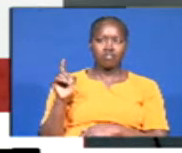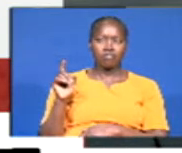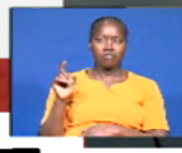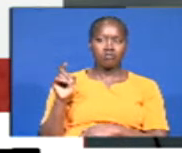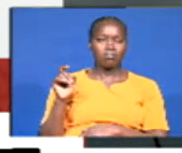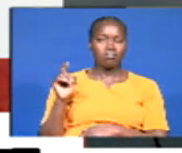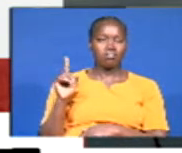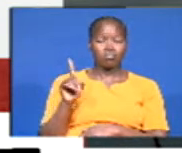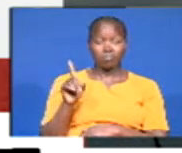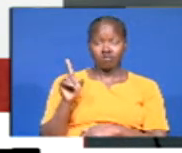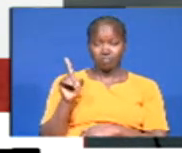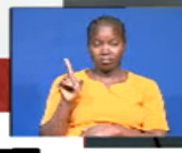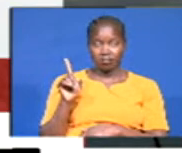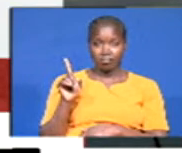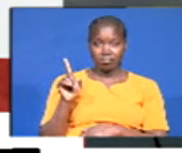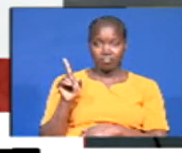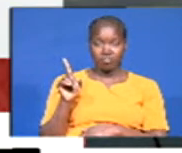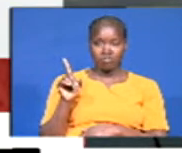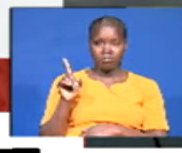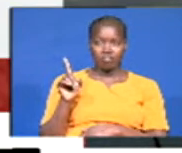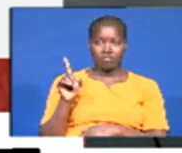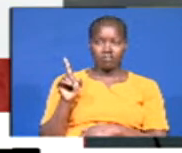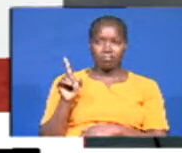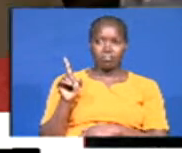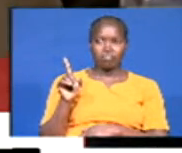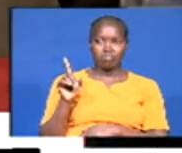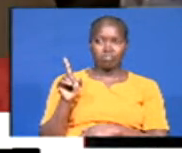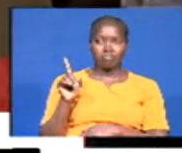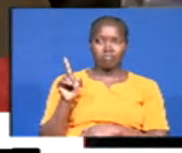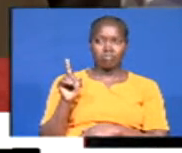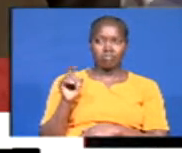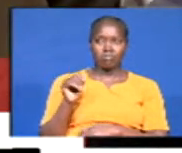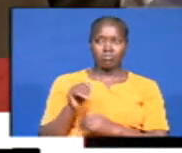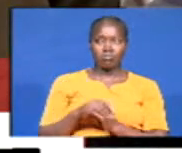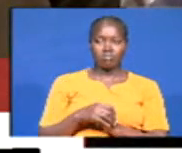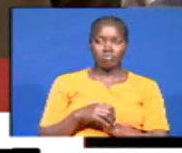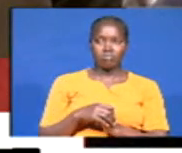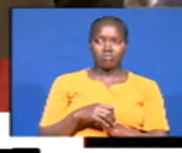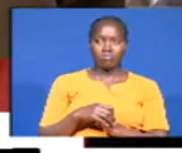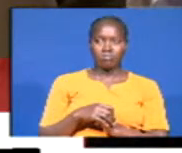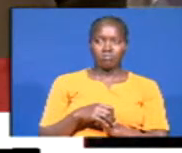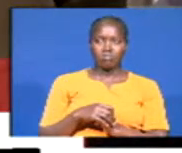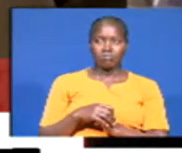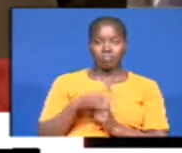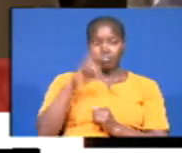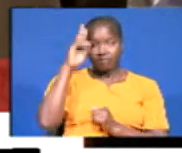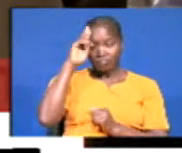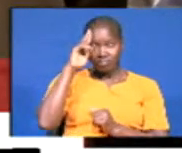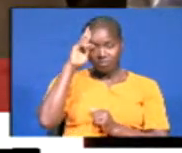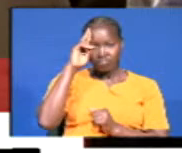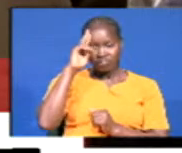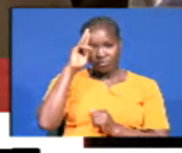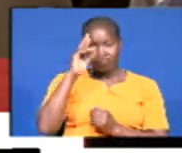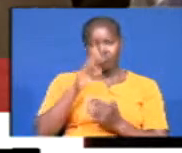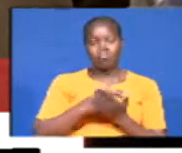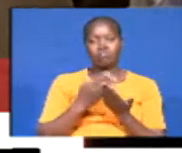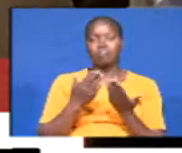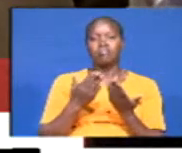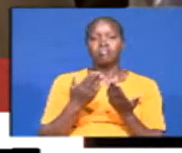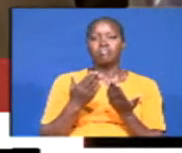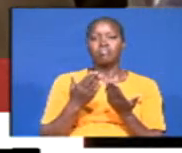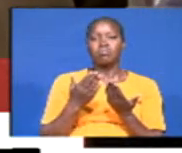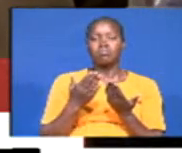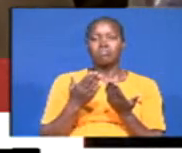Nzoia, Bungoma, Turkana, Nyandarua na Nyeri. And the reasons, some of the reasons have to